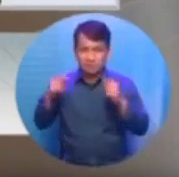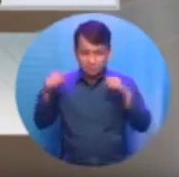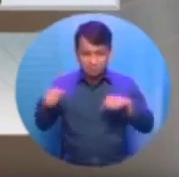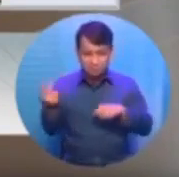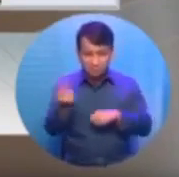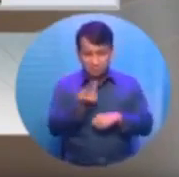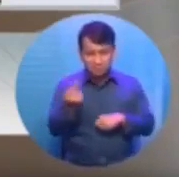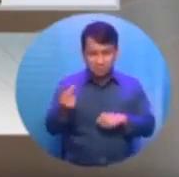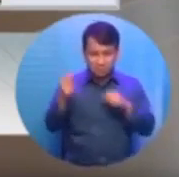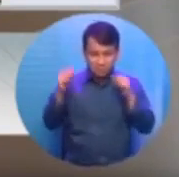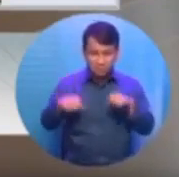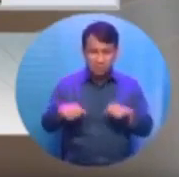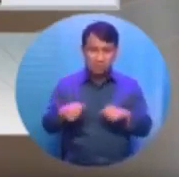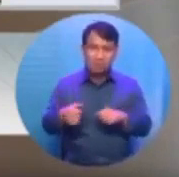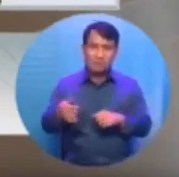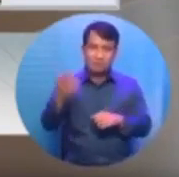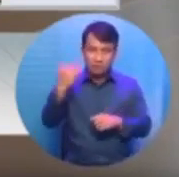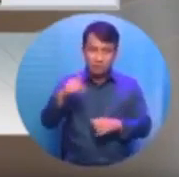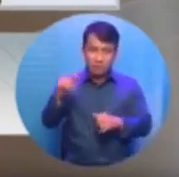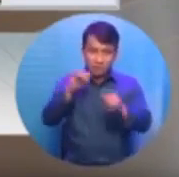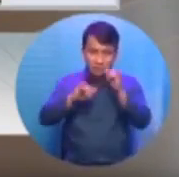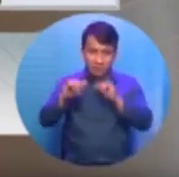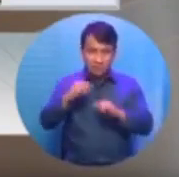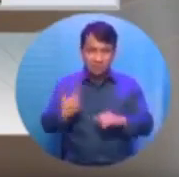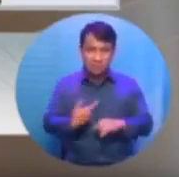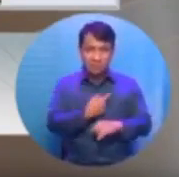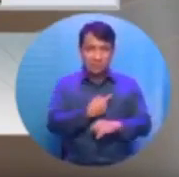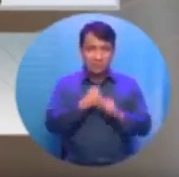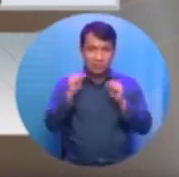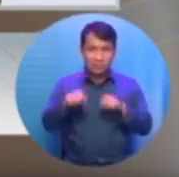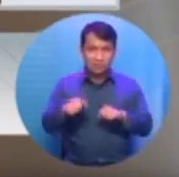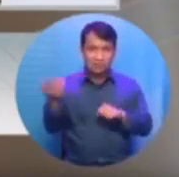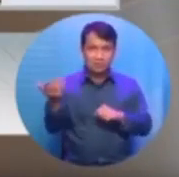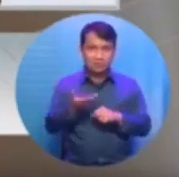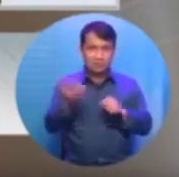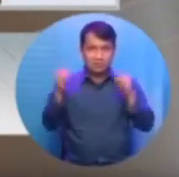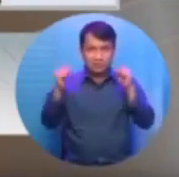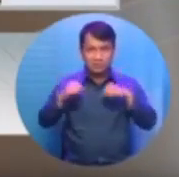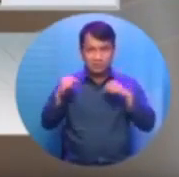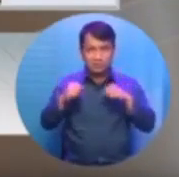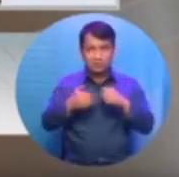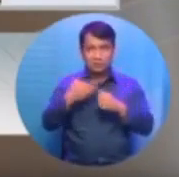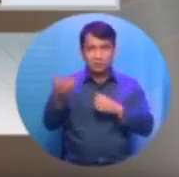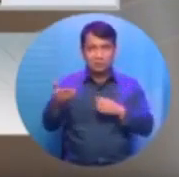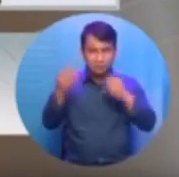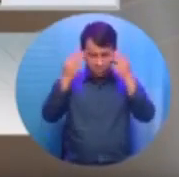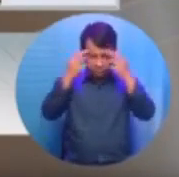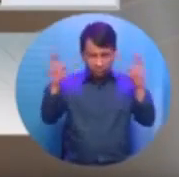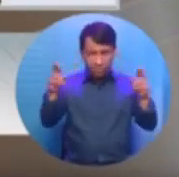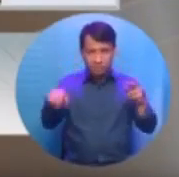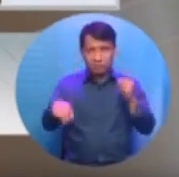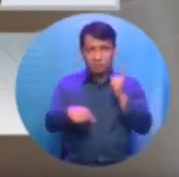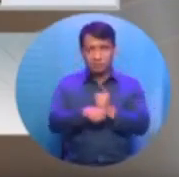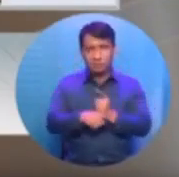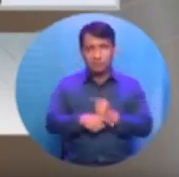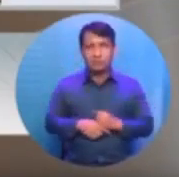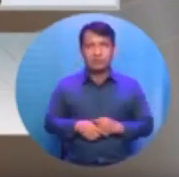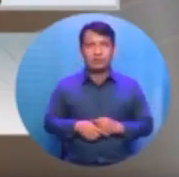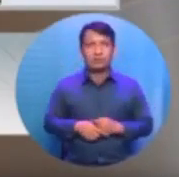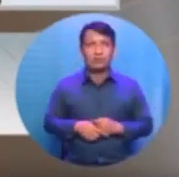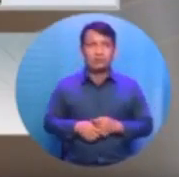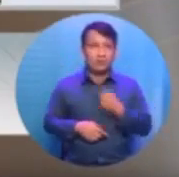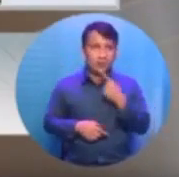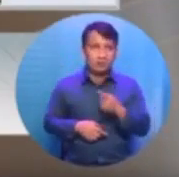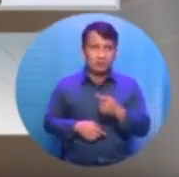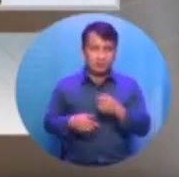at dahil lamang sa kalasingan, kayo po'y nagsakitan. Pag-ayusin ko na lang kayong dalawa, doon na lang kay mayor ninyo. Okay?